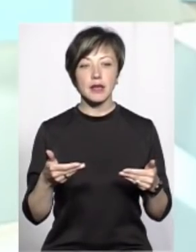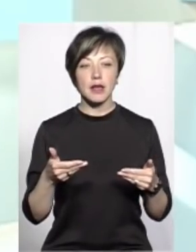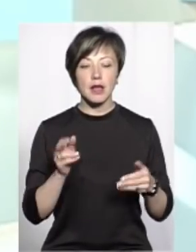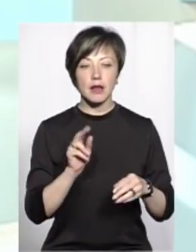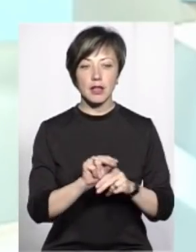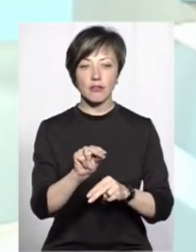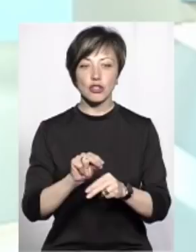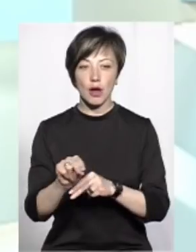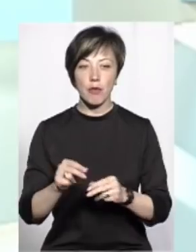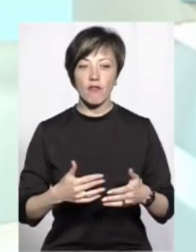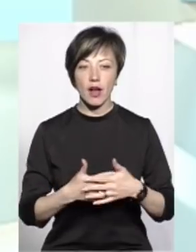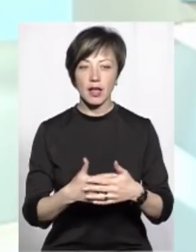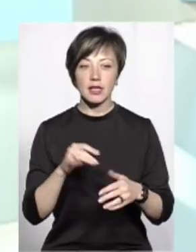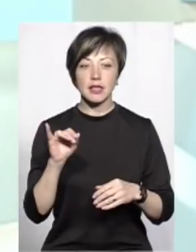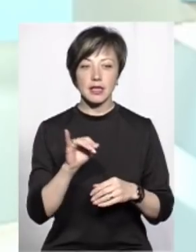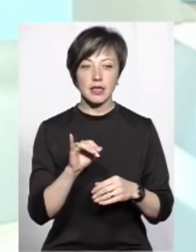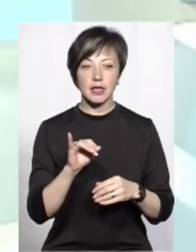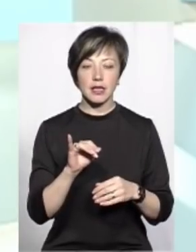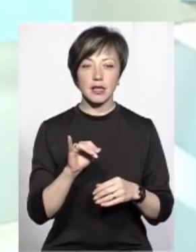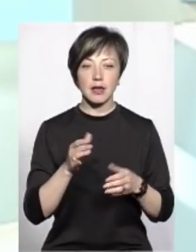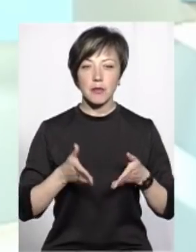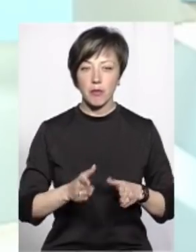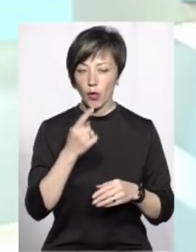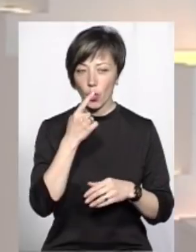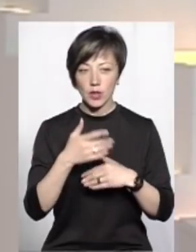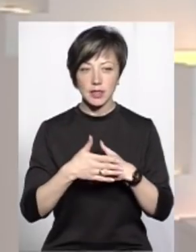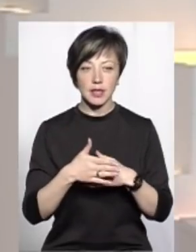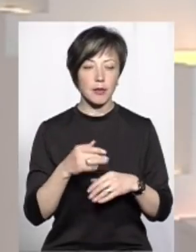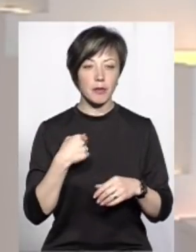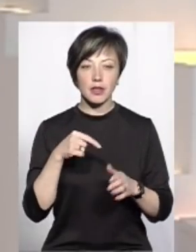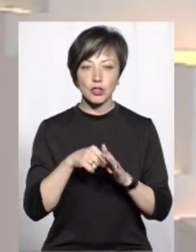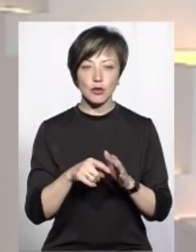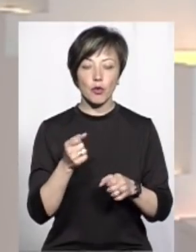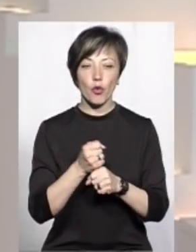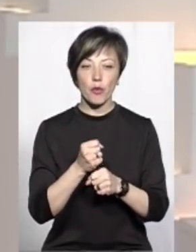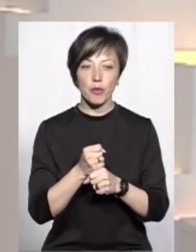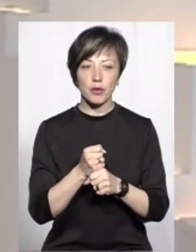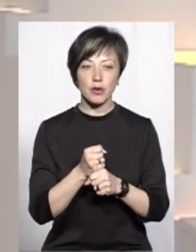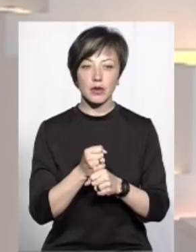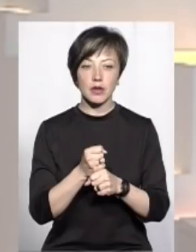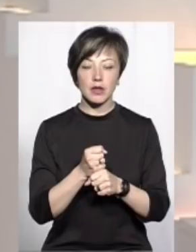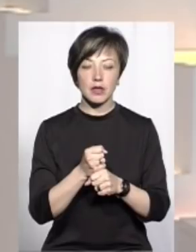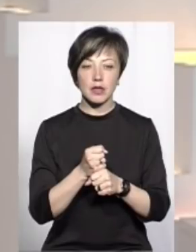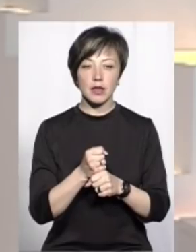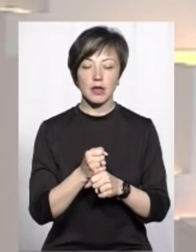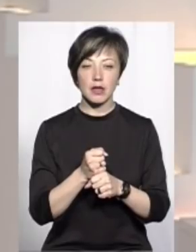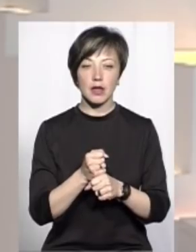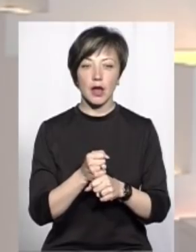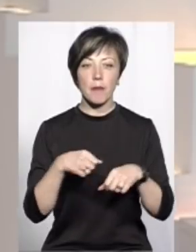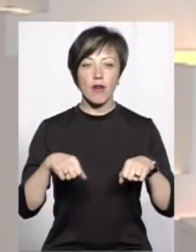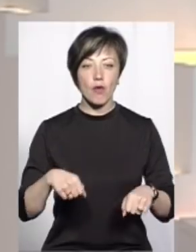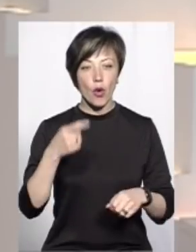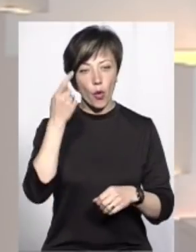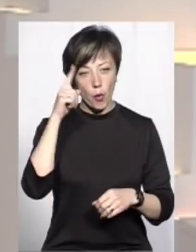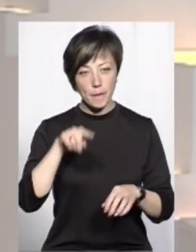навчаємо вагітних, і також ми породіль. Але це не означає, що ми не працюємо над правовою обізнаністю